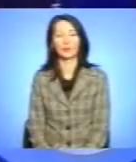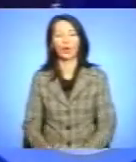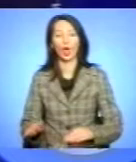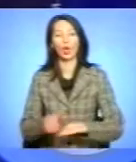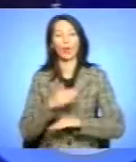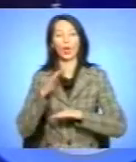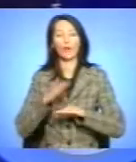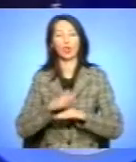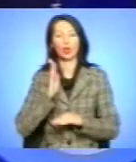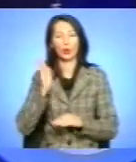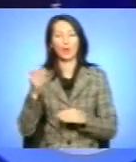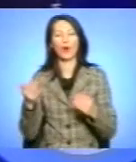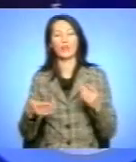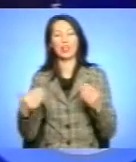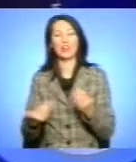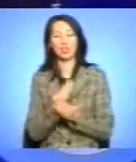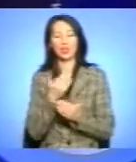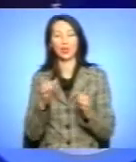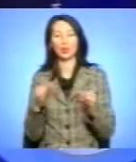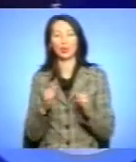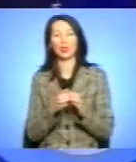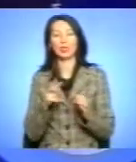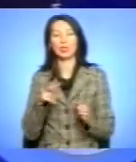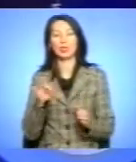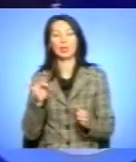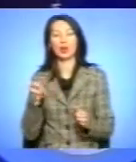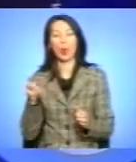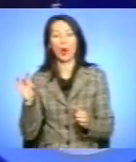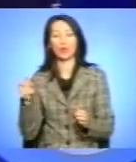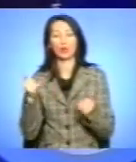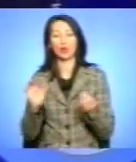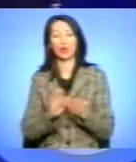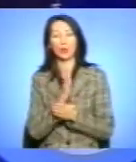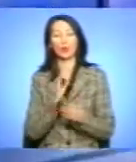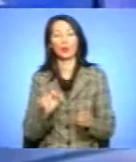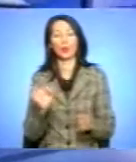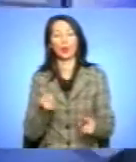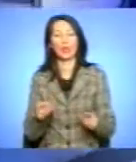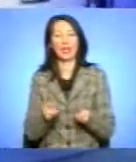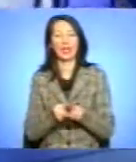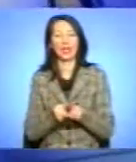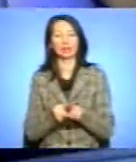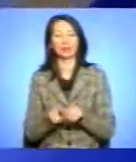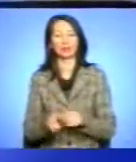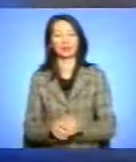Добрий вечір. У прямому ефірі «Вісті» у студії Лариса Романів. Сьогодні у випуску про таке.